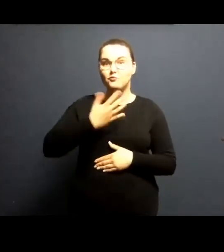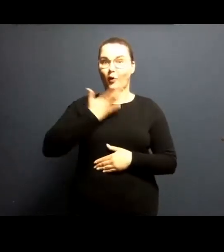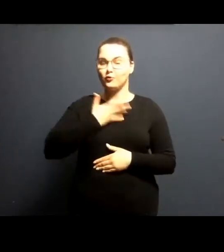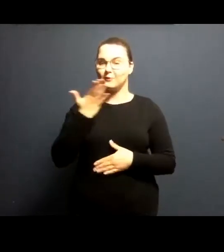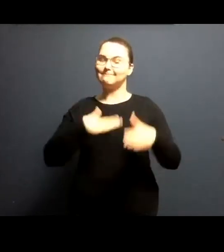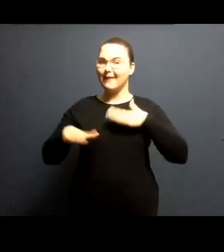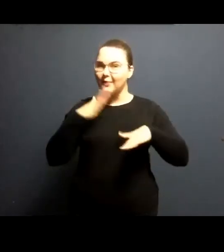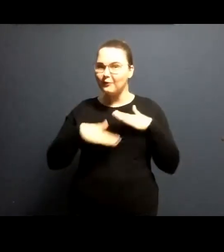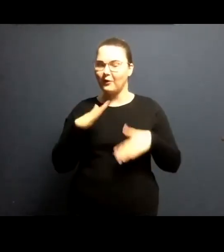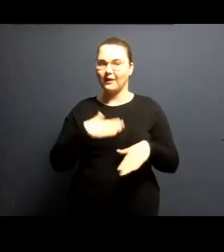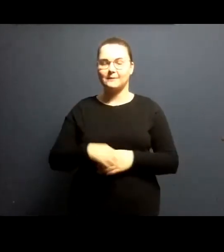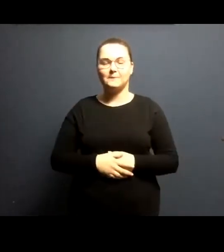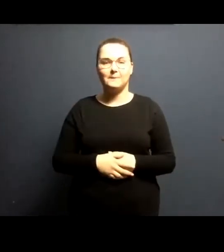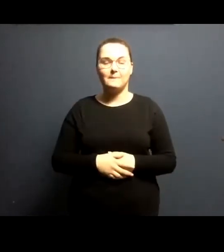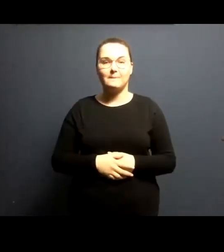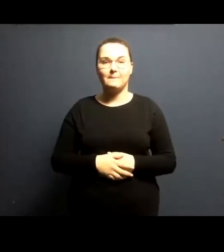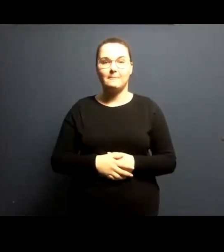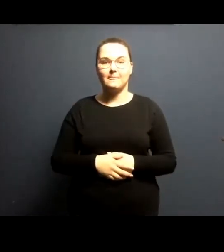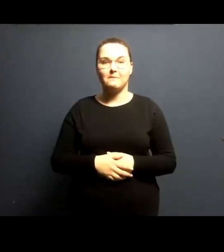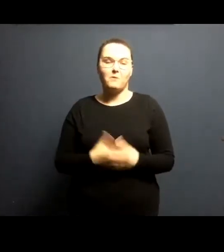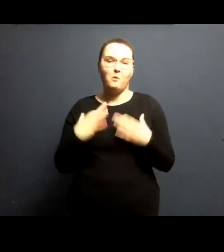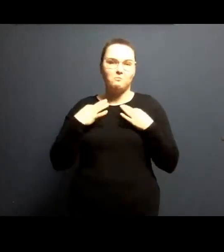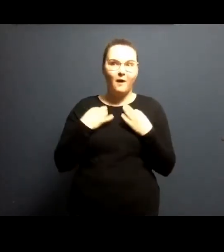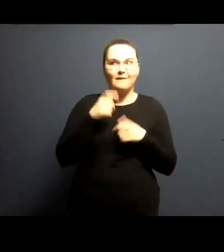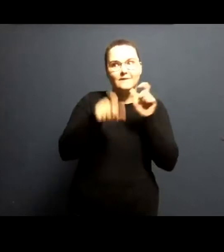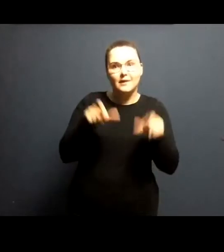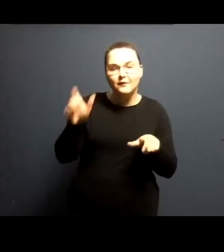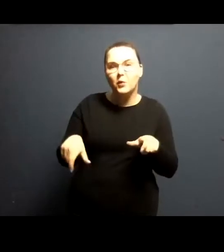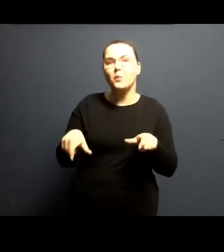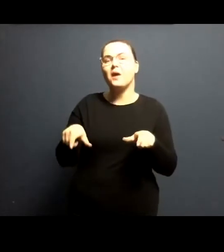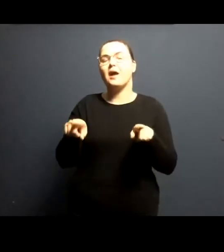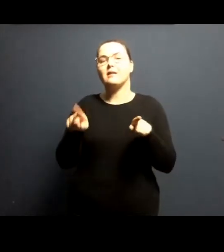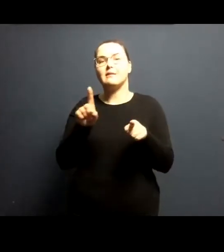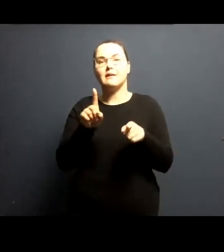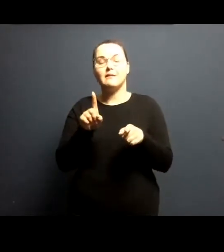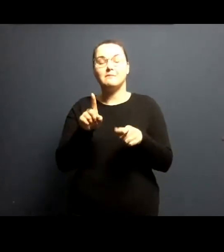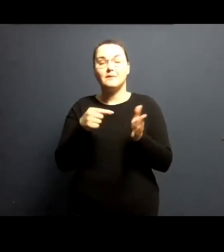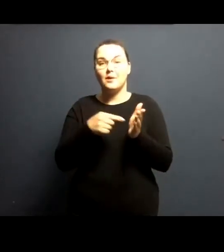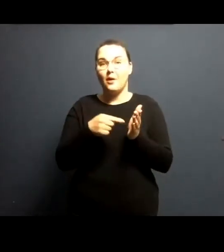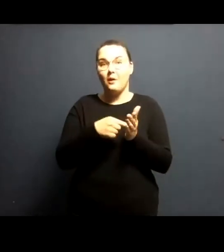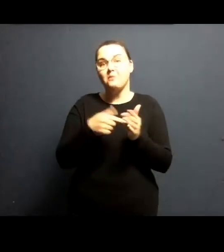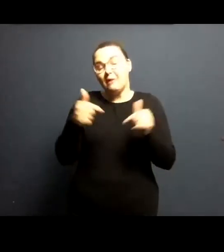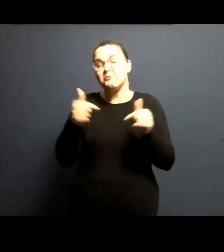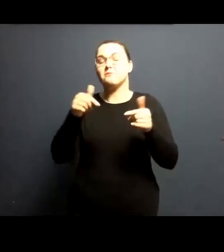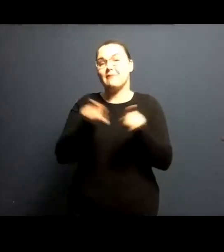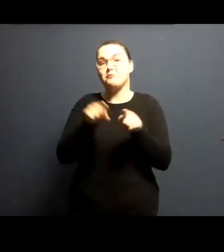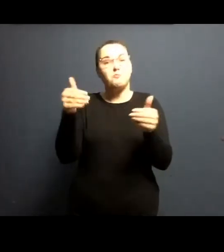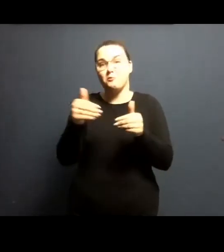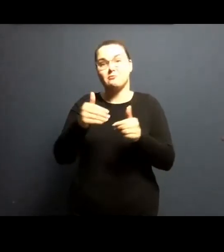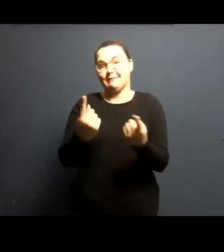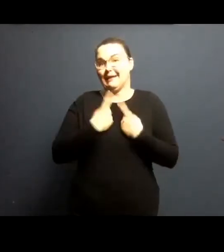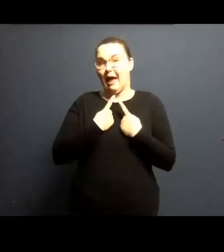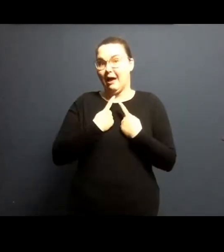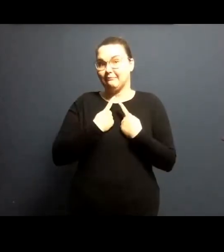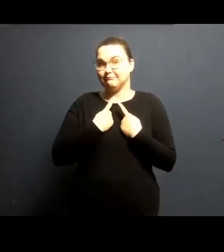także indywidualnie, czyli taki kolejny stabilizowany aspekt, jakim jest masturbacja. I